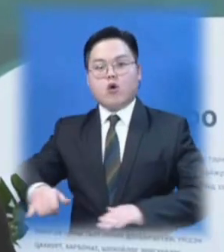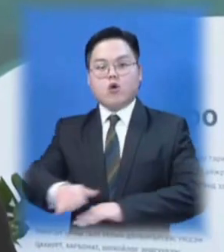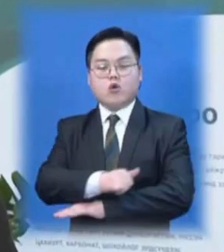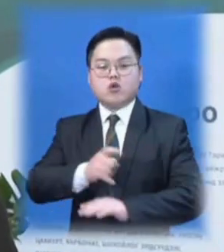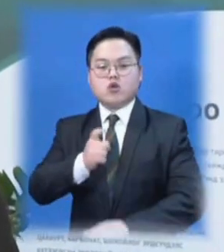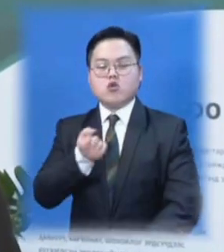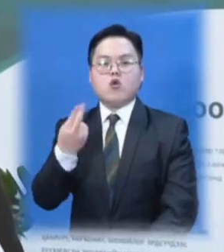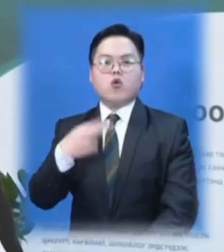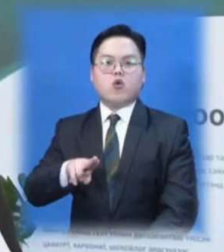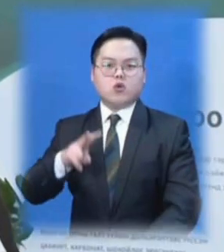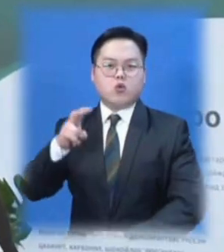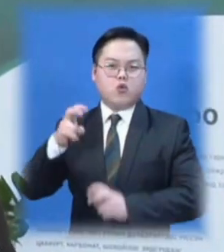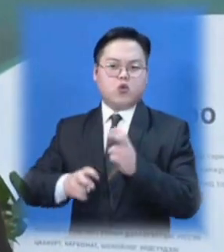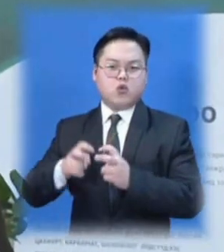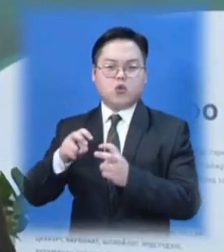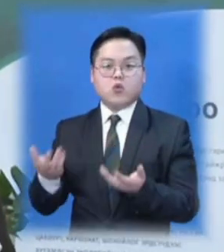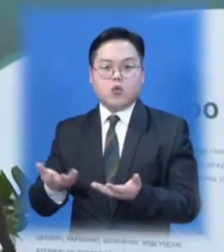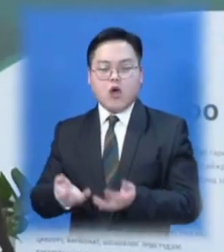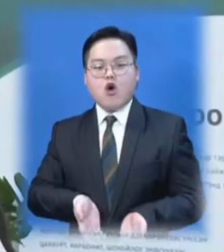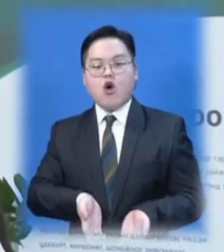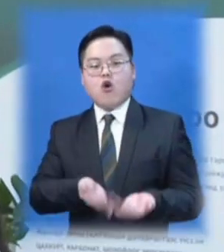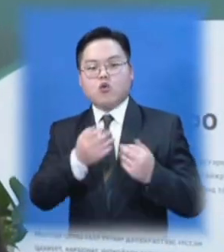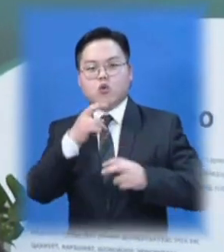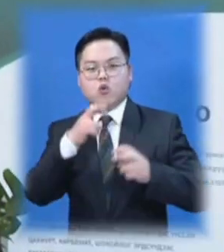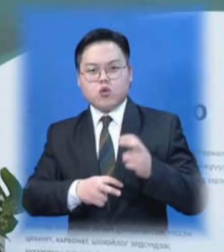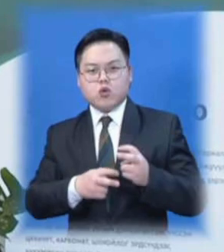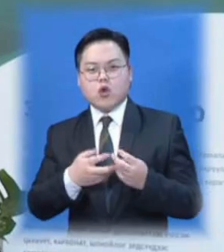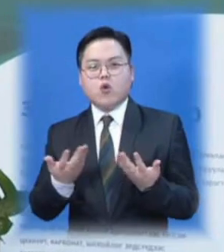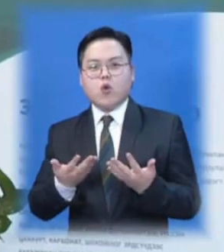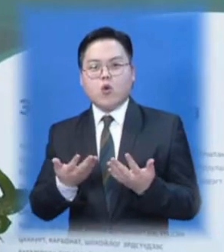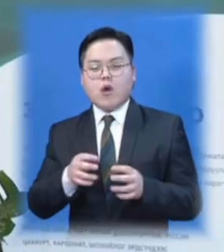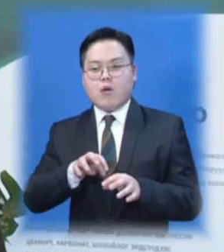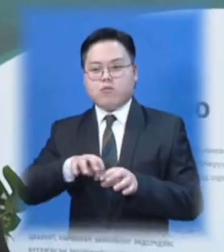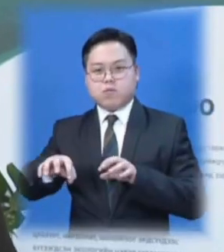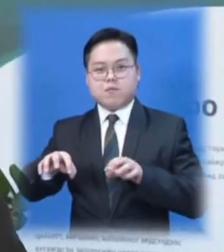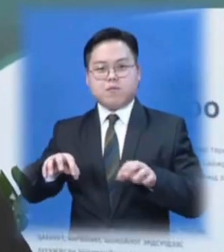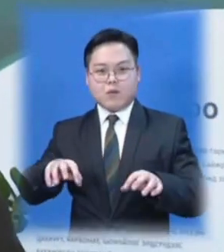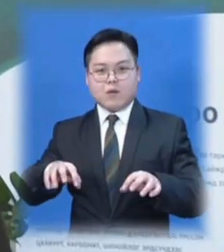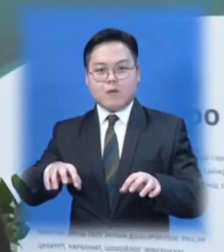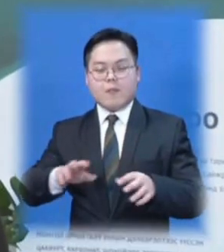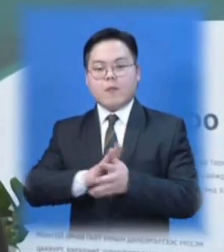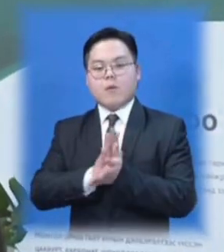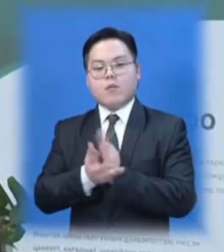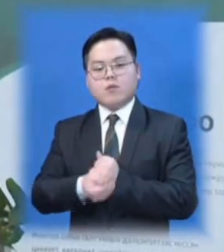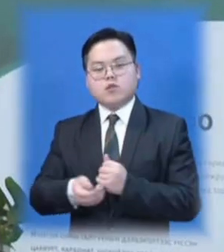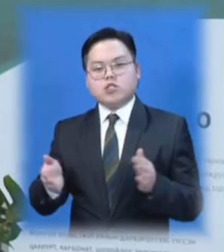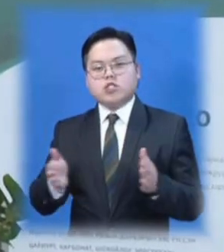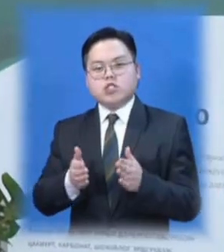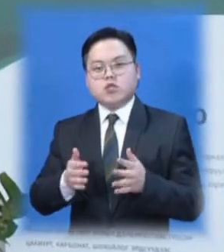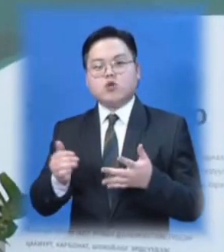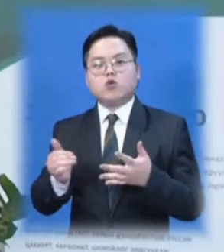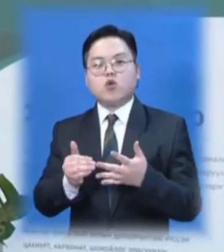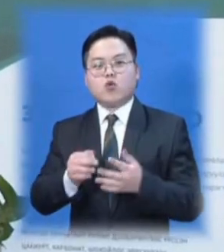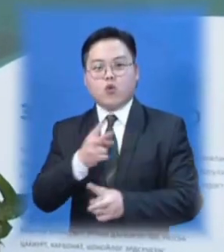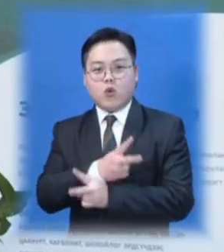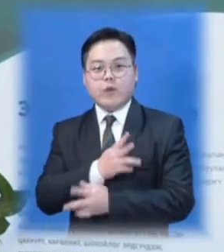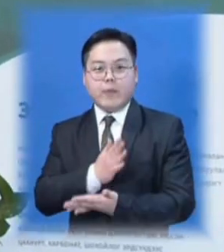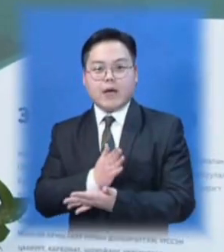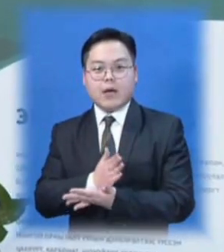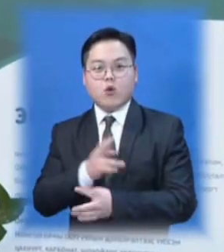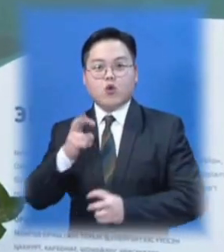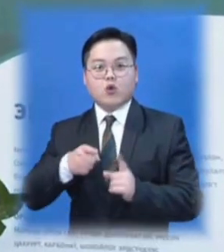үйлдвэрлэх гэж юу хэлж байгаа юм? Хөнгөн үйлдвэрлэх гэж юу хэлж байгаа юм? Харин одоо бид жижиг дундын хуультай яваад байгаа шүү. Яваад байгаа. Тийм учраас